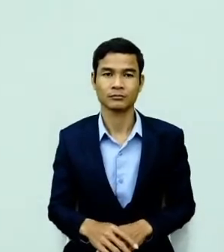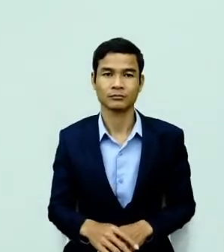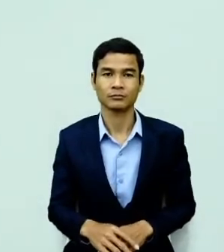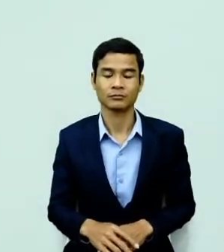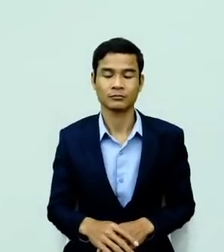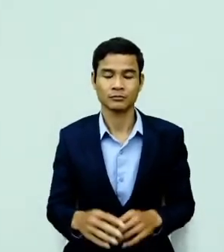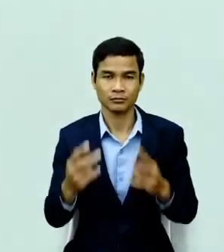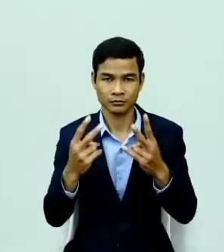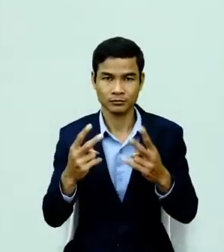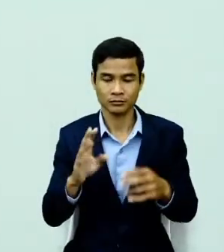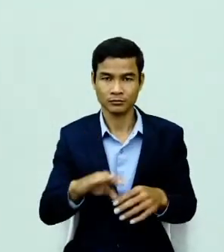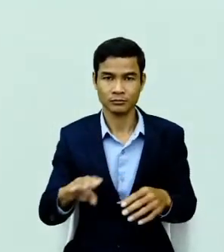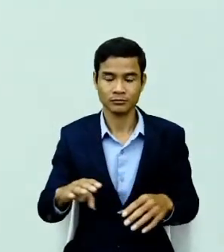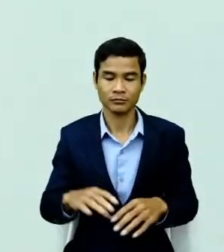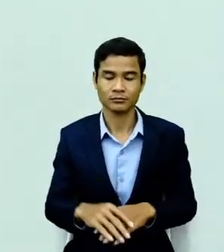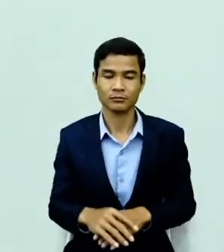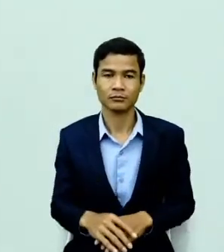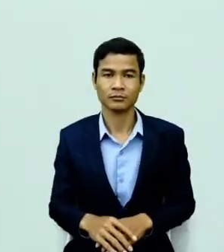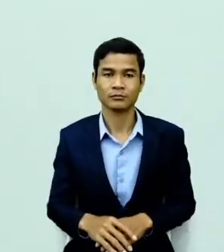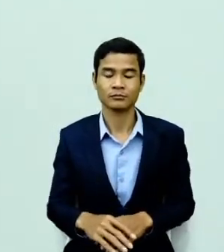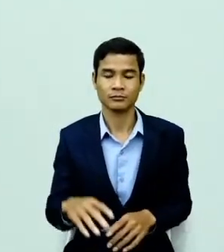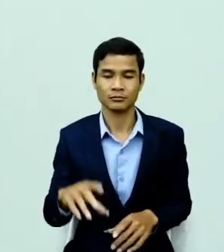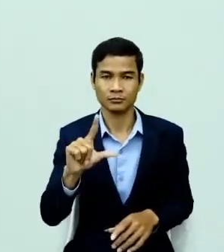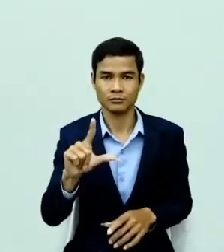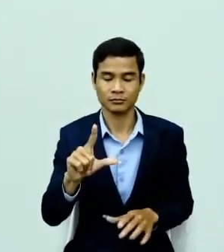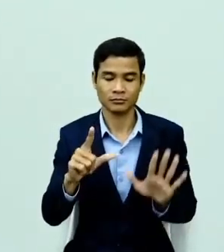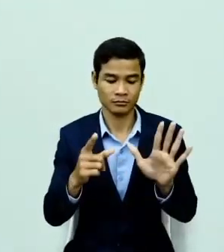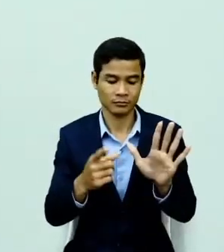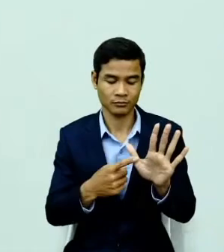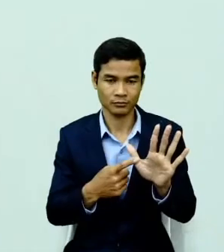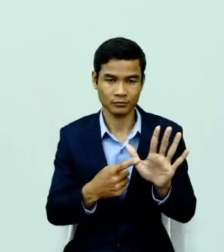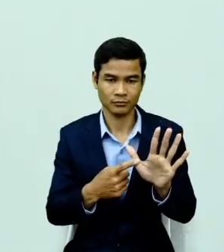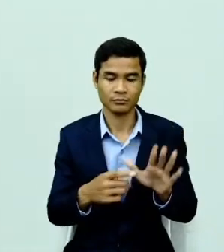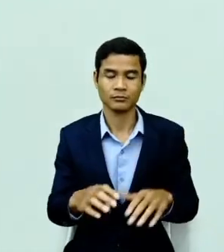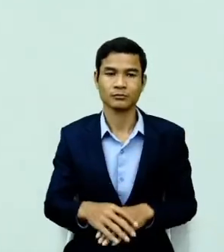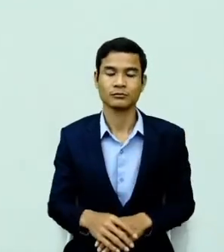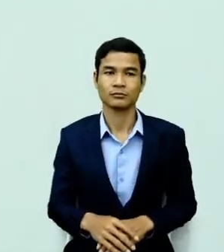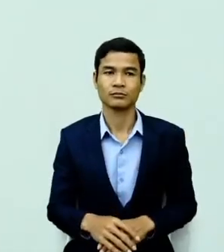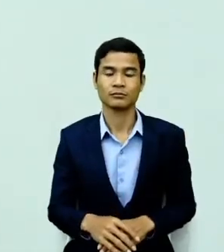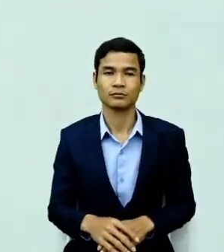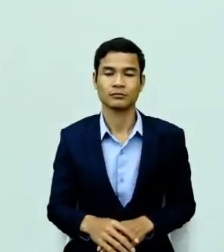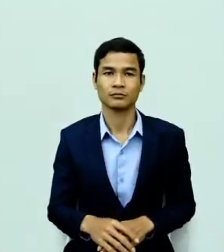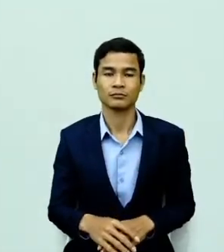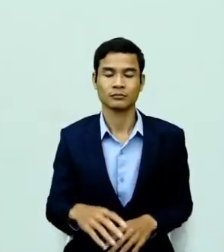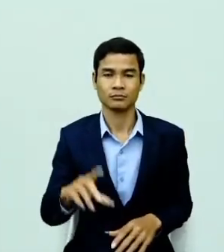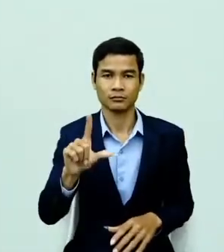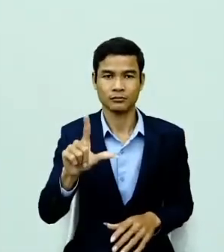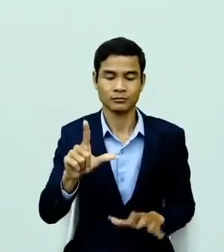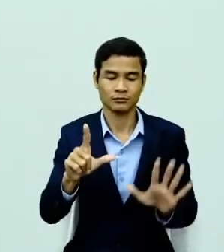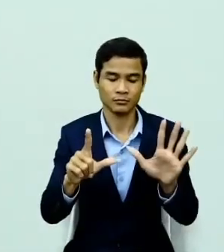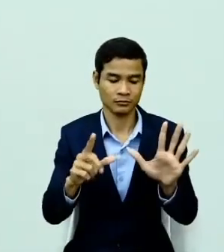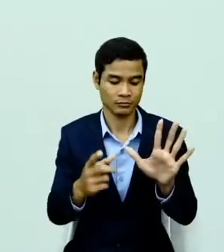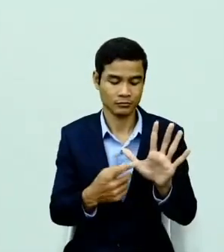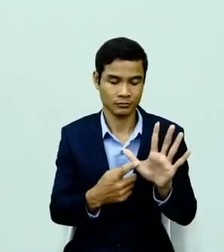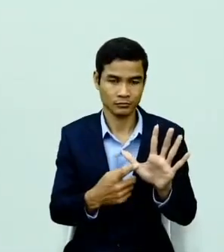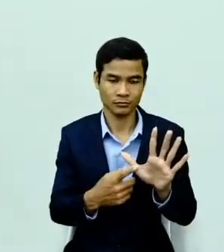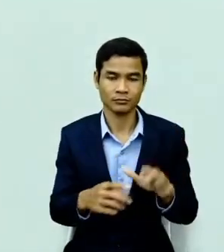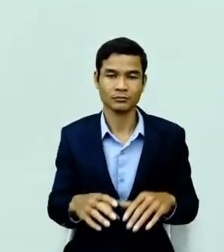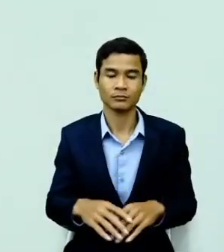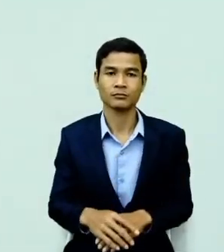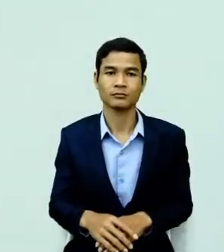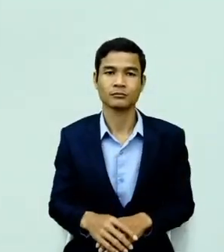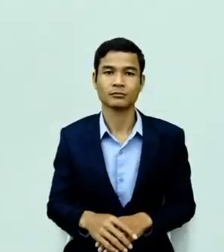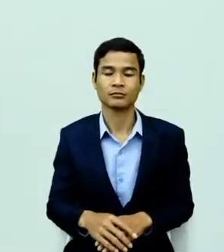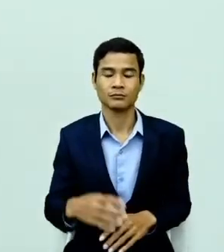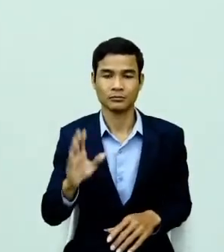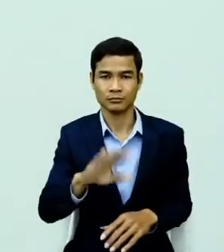ចាផ្ទៀងផ្ទាត់ចអ៊ីជីចអ៊ីជី